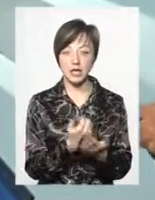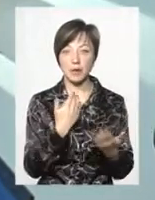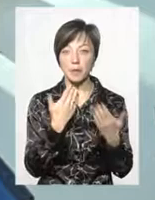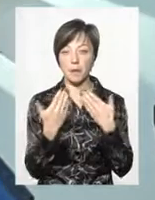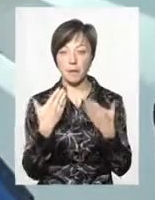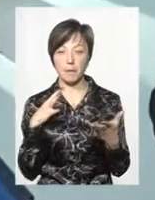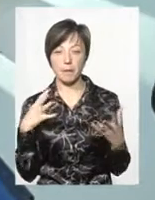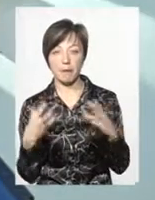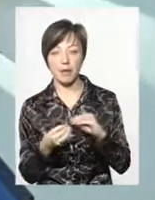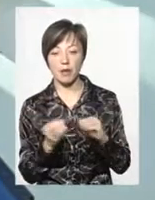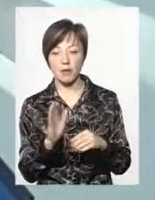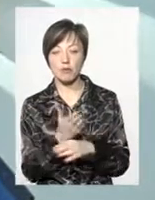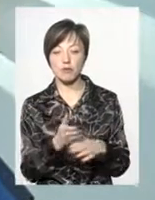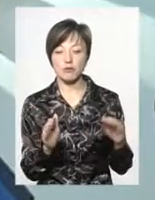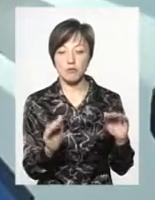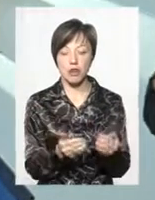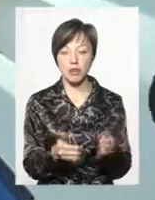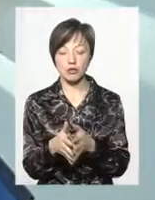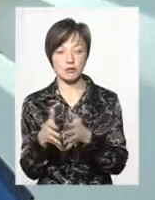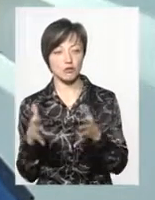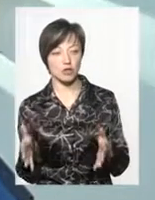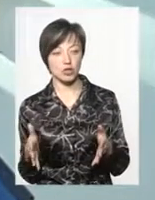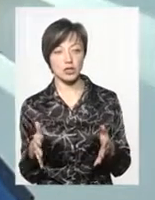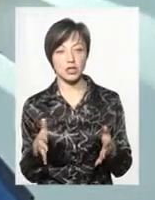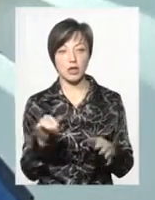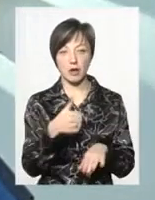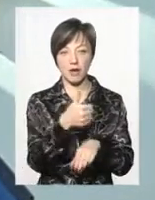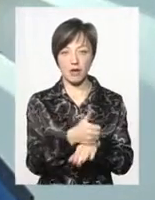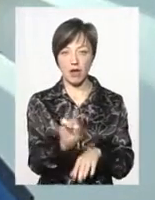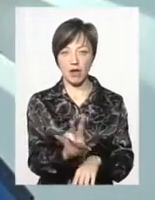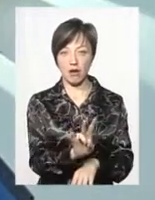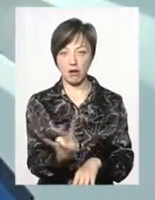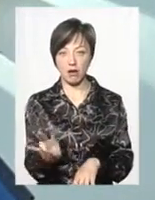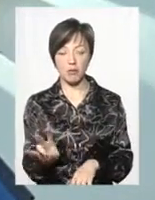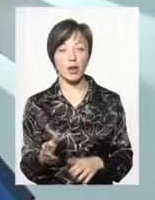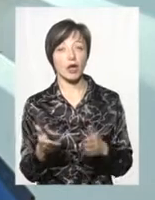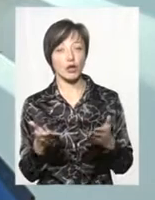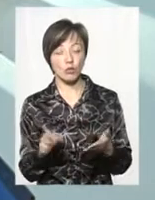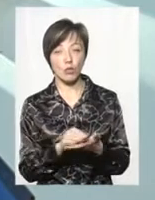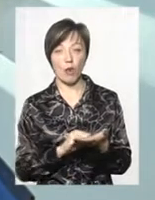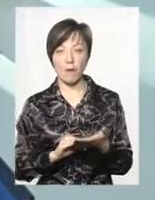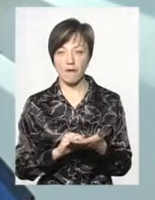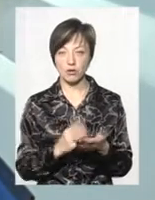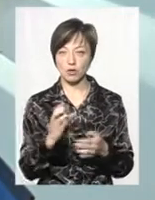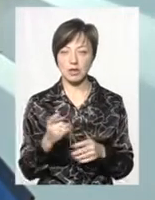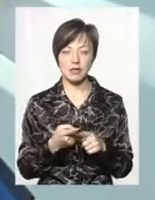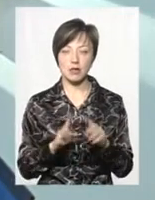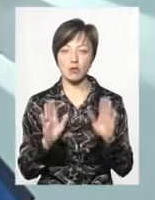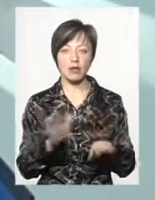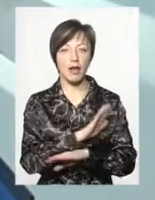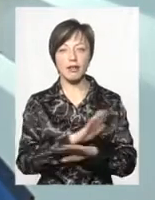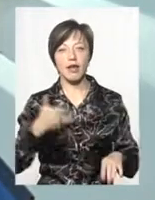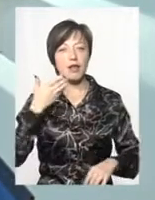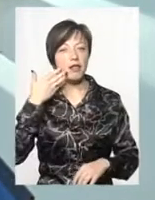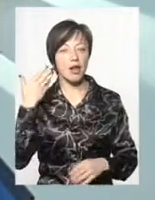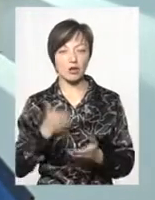між меншістю і більшістю, і між ієрархами. Тому-то, повторюю ще раз, це буде нелегкий